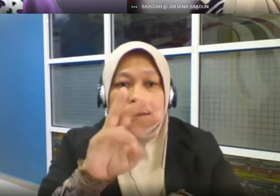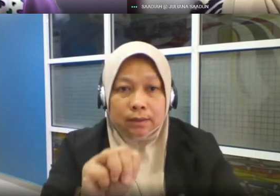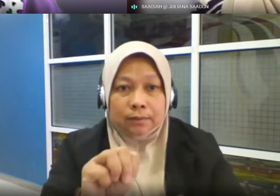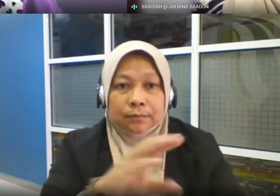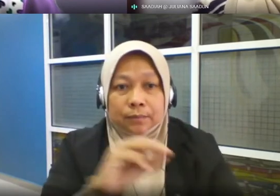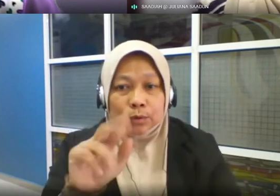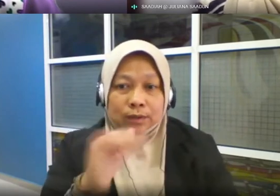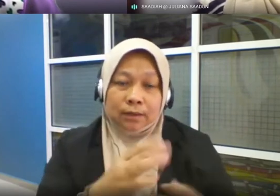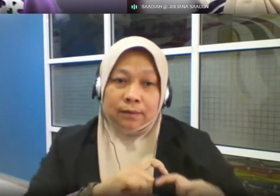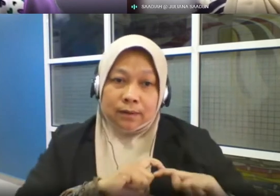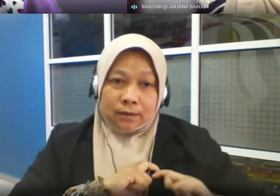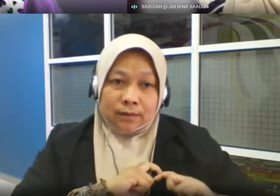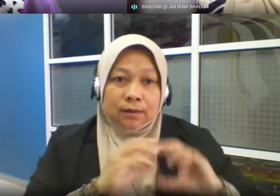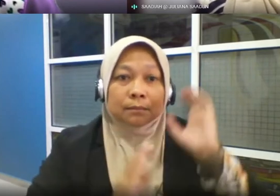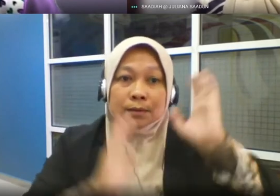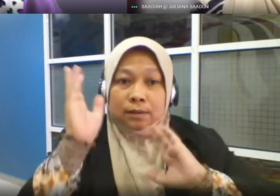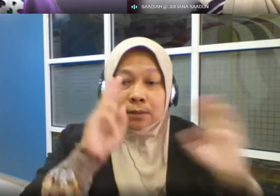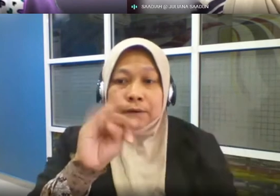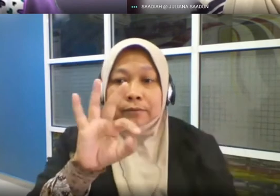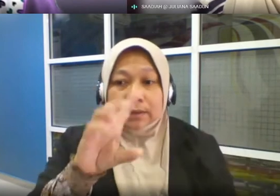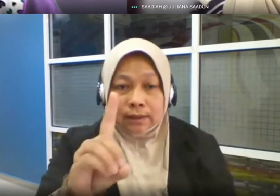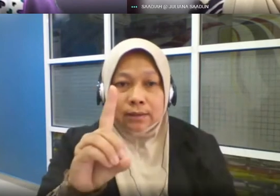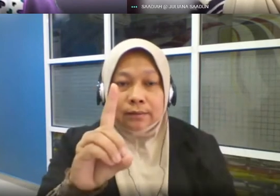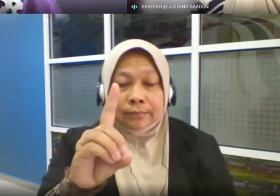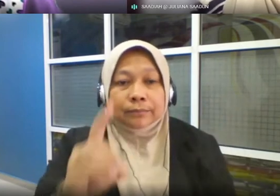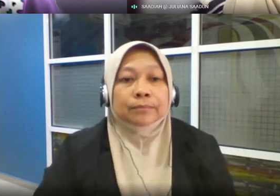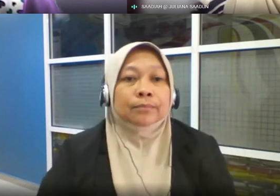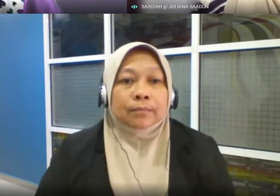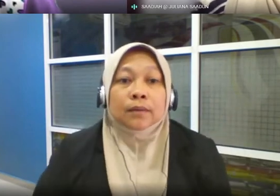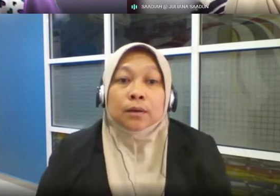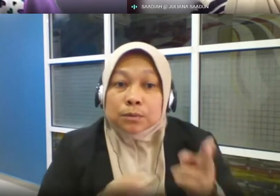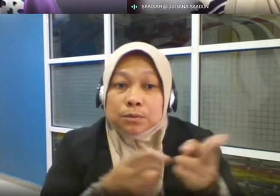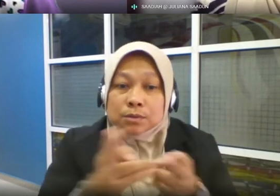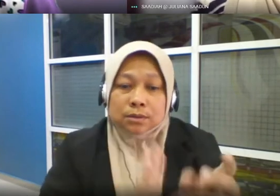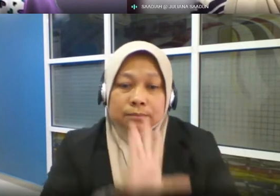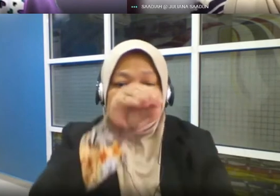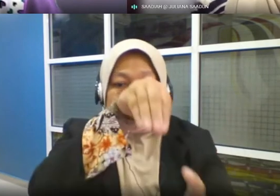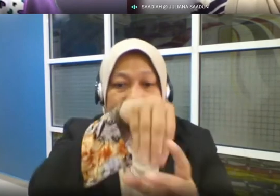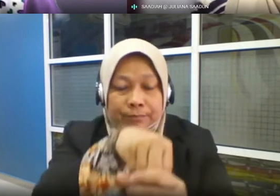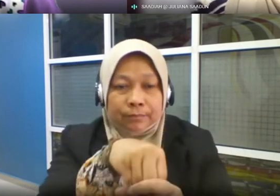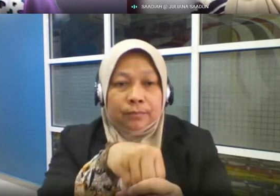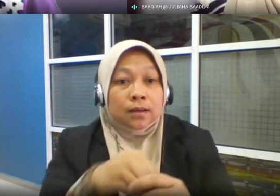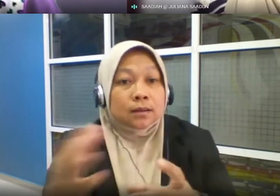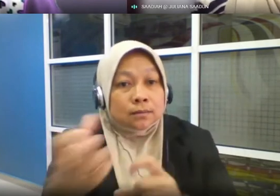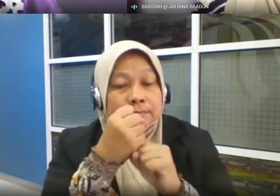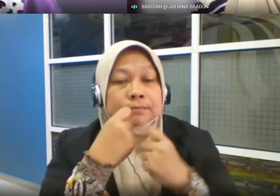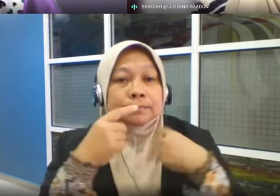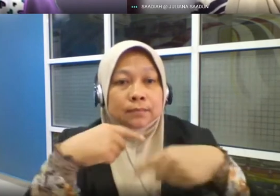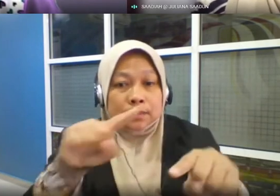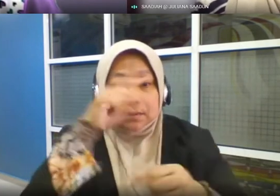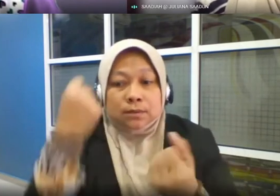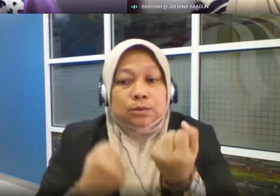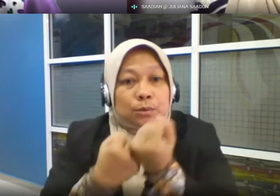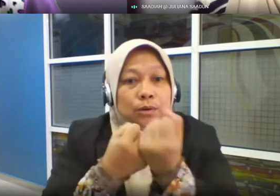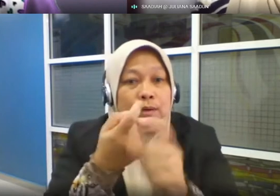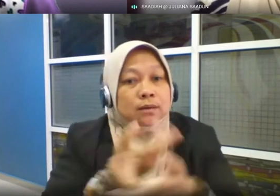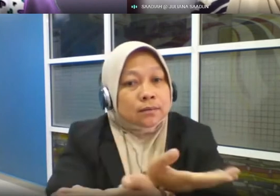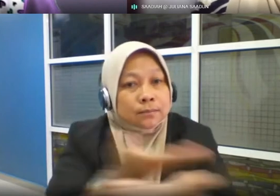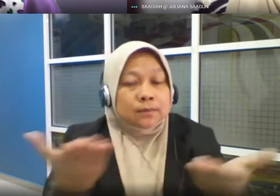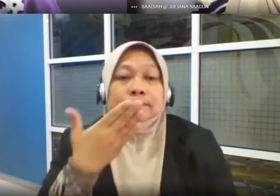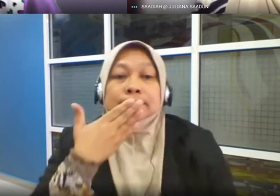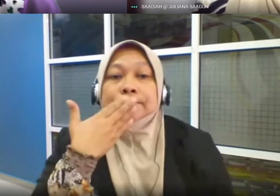Diatiku, serta Malaysian Federation of the Deaf, MFD. Usaha menginklusifkan program ini tercapai kerana adanya sokongan daripada semua. Terima